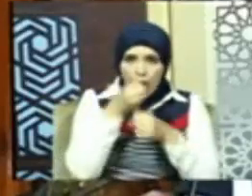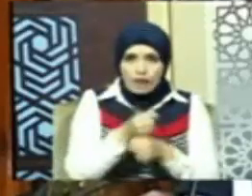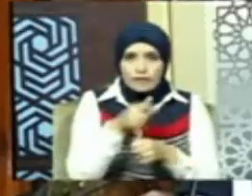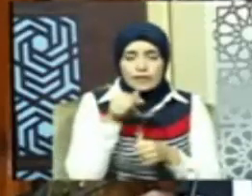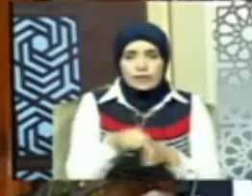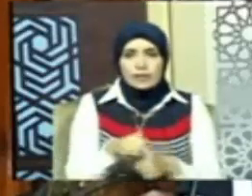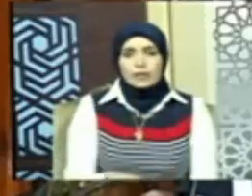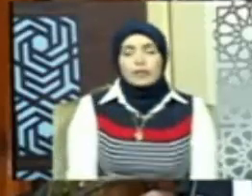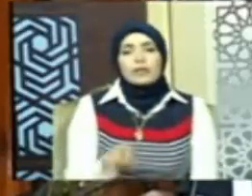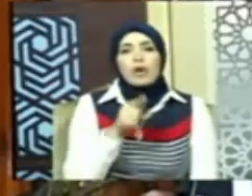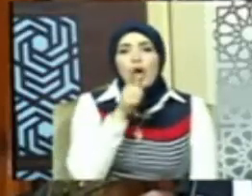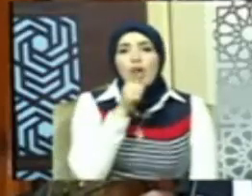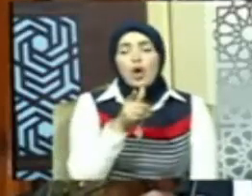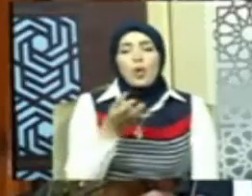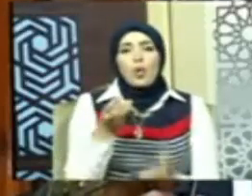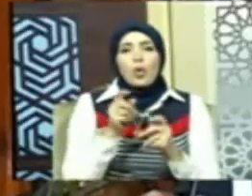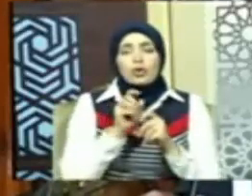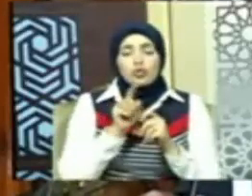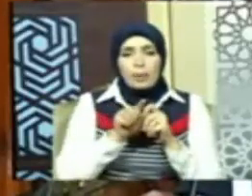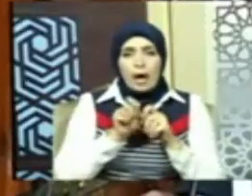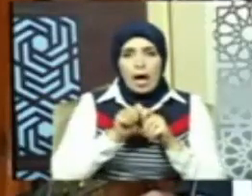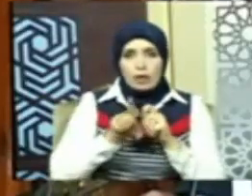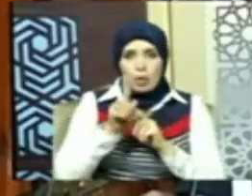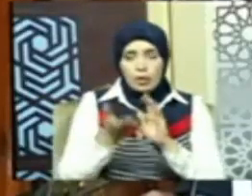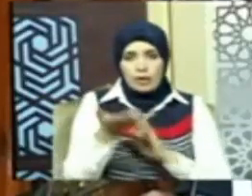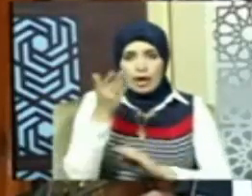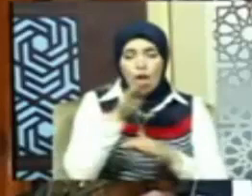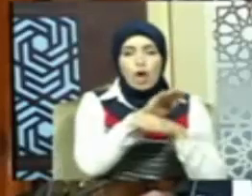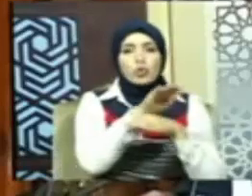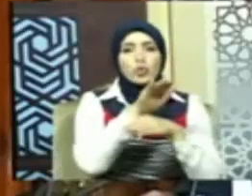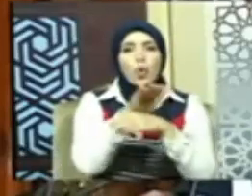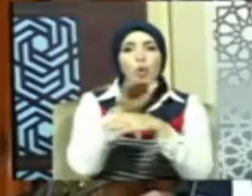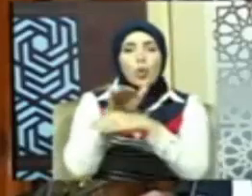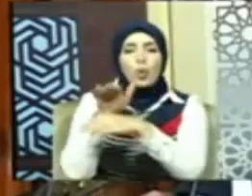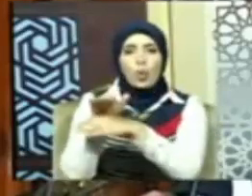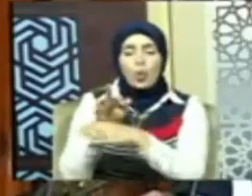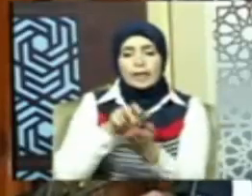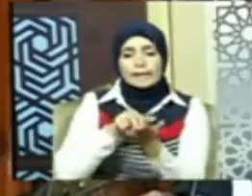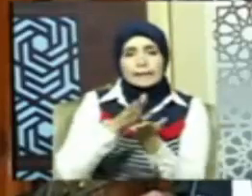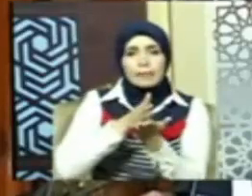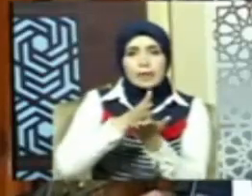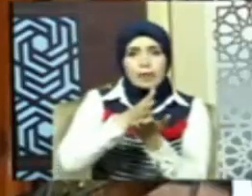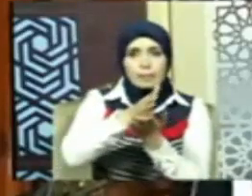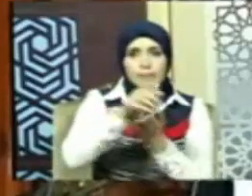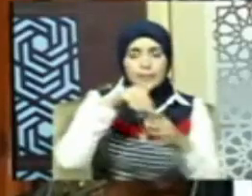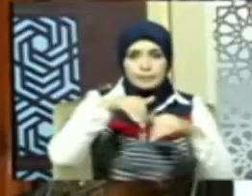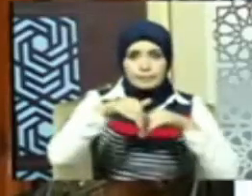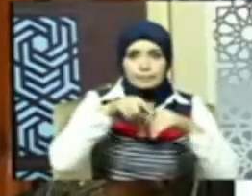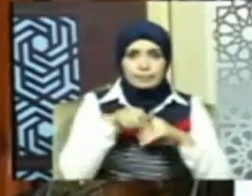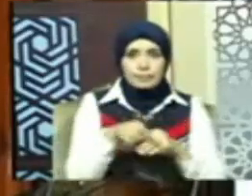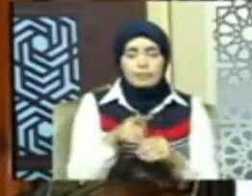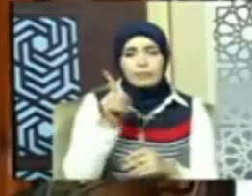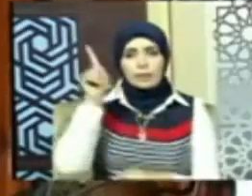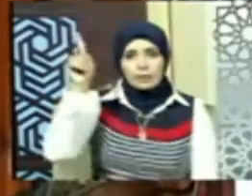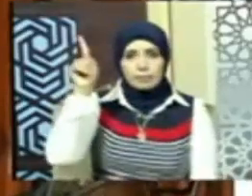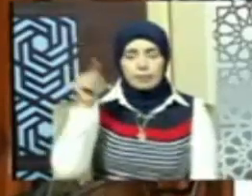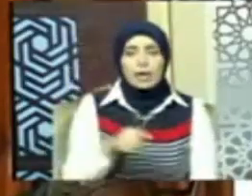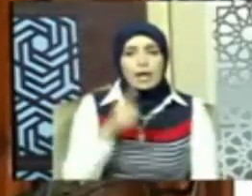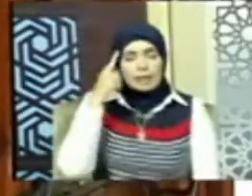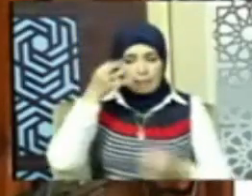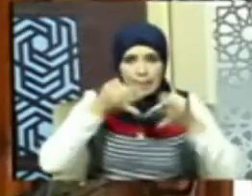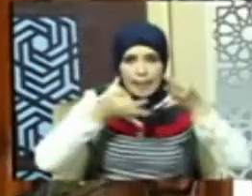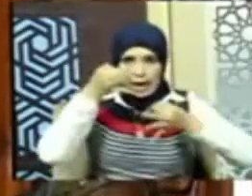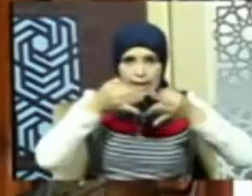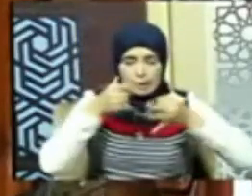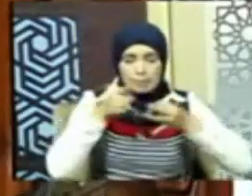وعندما يقول الحق سبحانه وتعالى: ادعو إلى سبيل ربك بالحكمة والموعظة الحسنة،